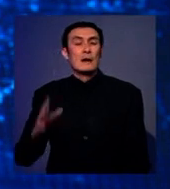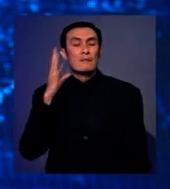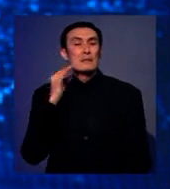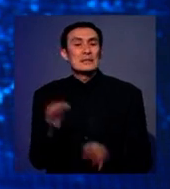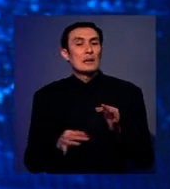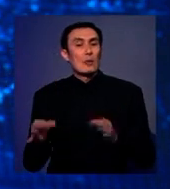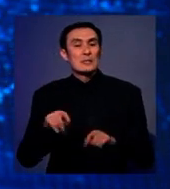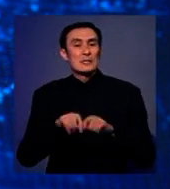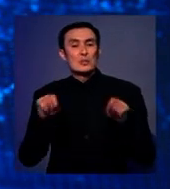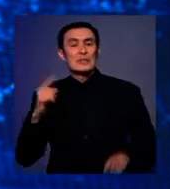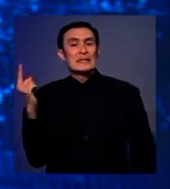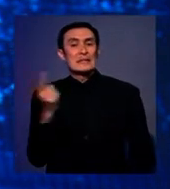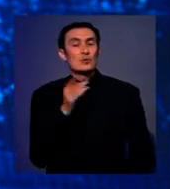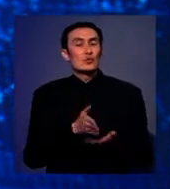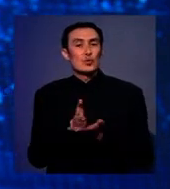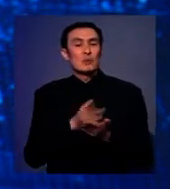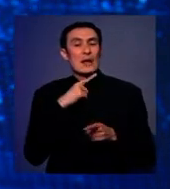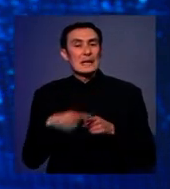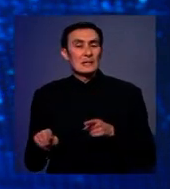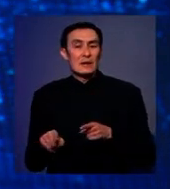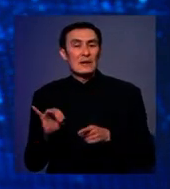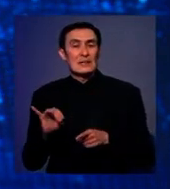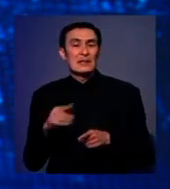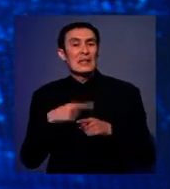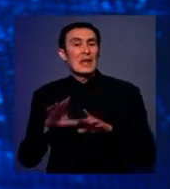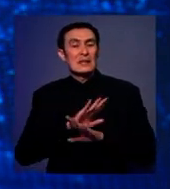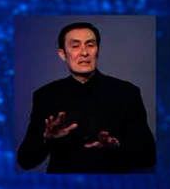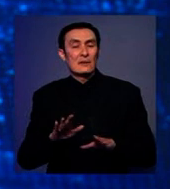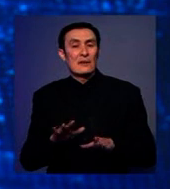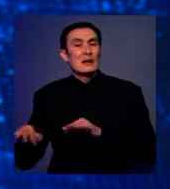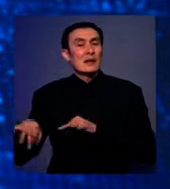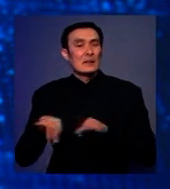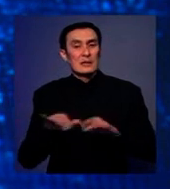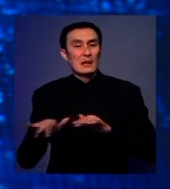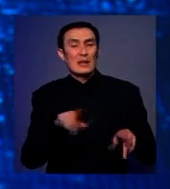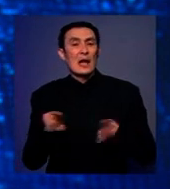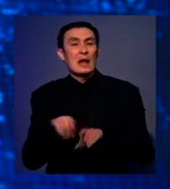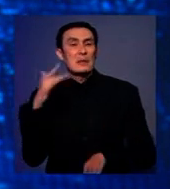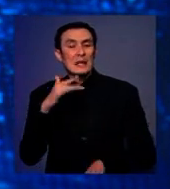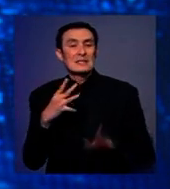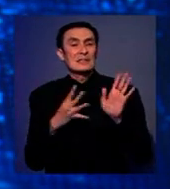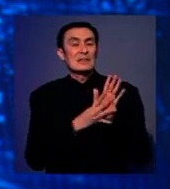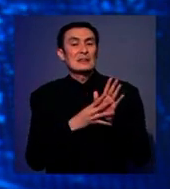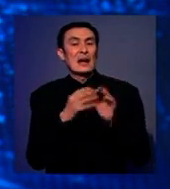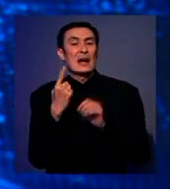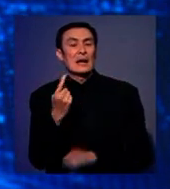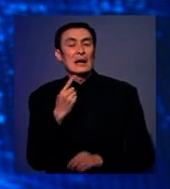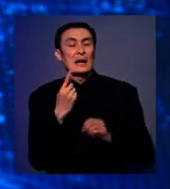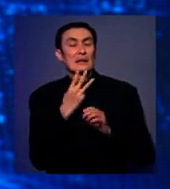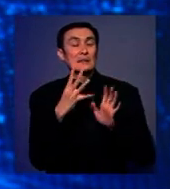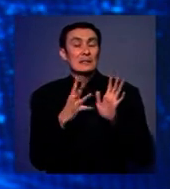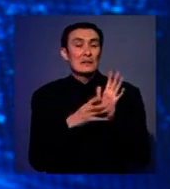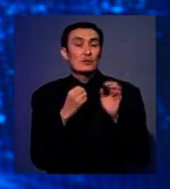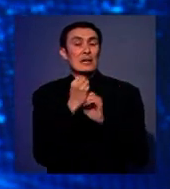В Алматинской области создадут единые службы экстренного и неэкстренного реагирования по аналогу американских 911 и 311.